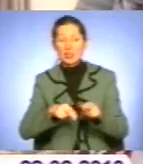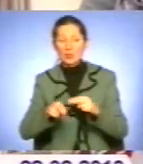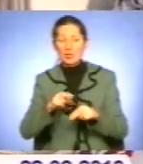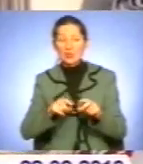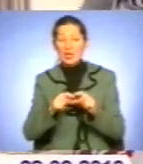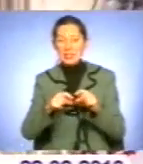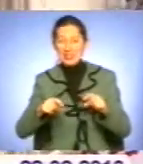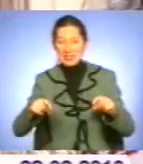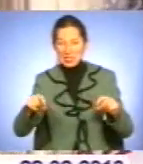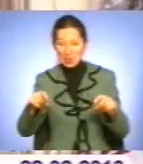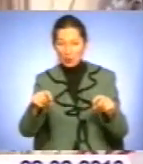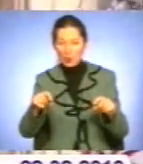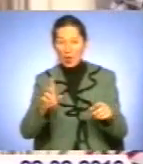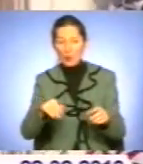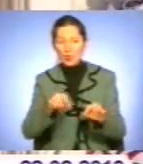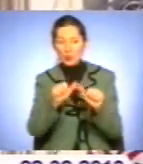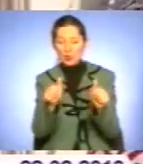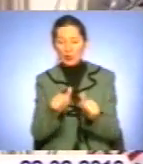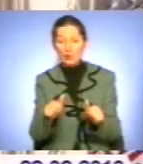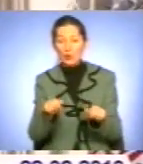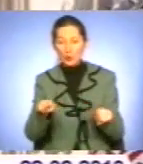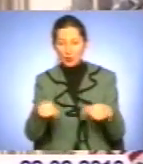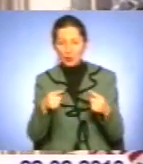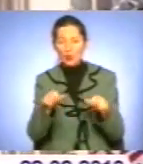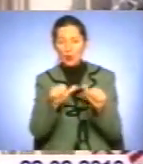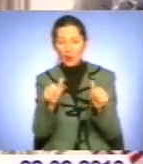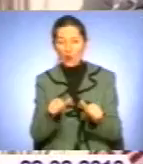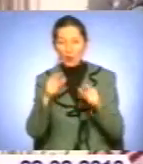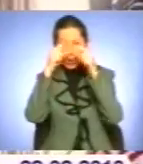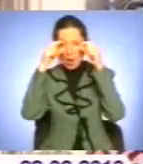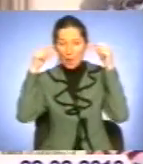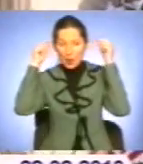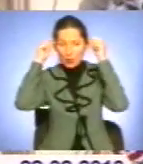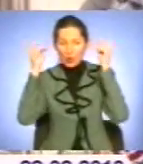форму капелюха. Звичайно, на це потрібен час, терпіння, звичайно.